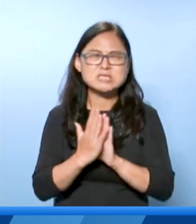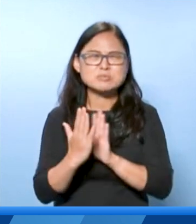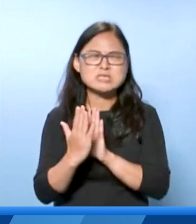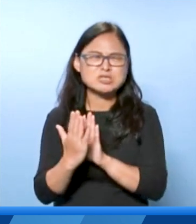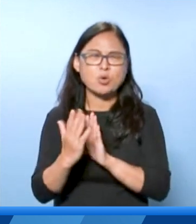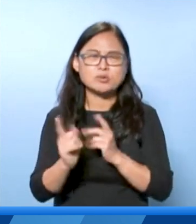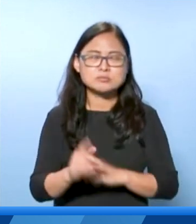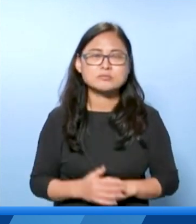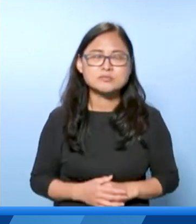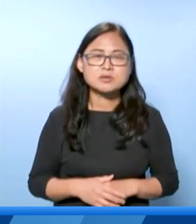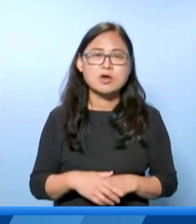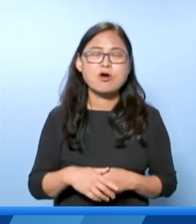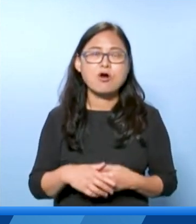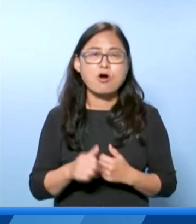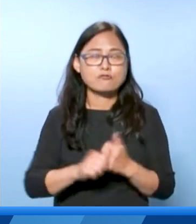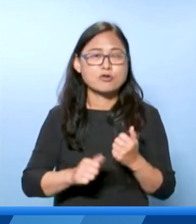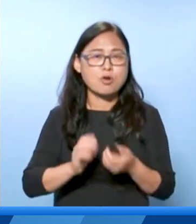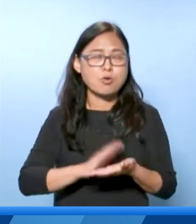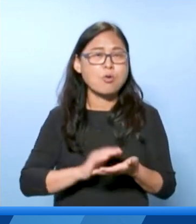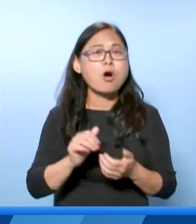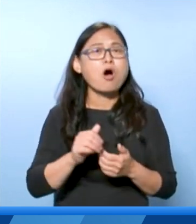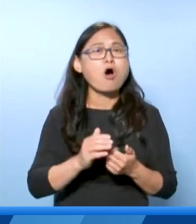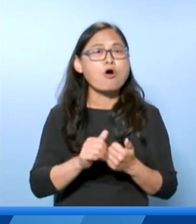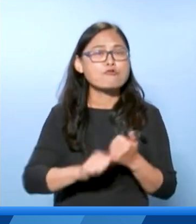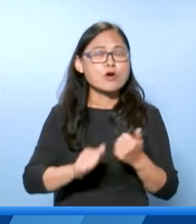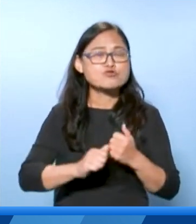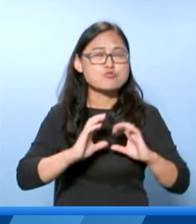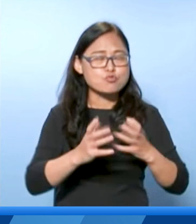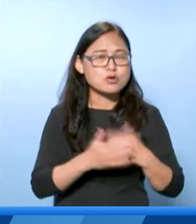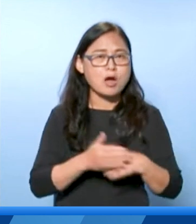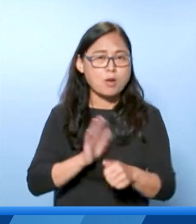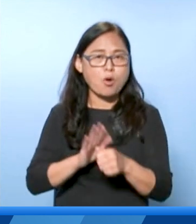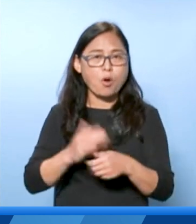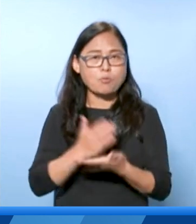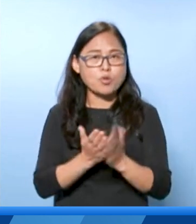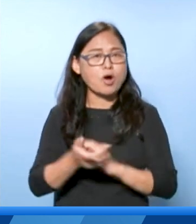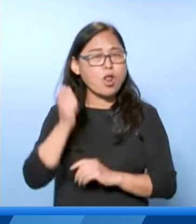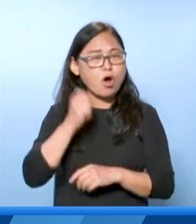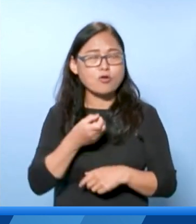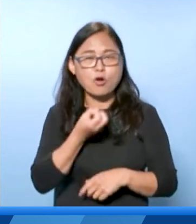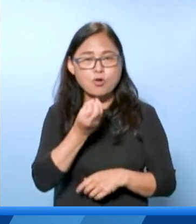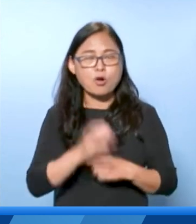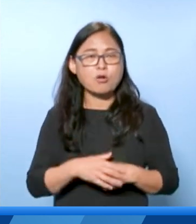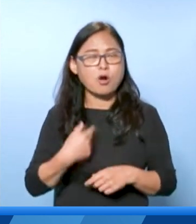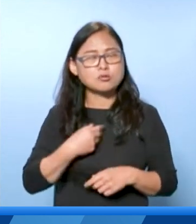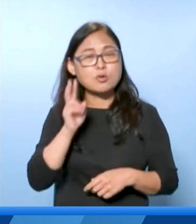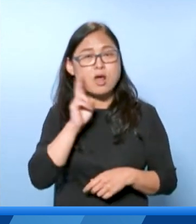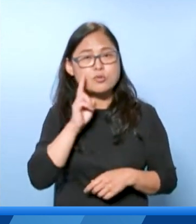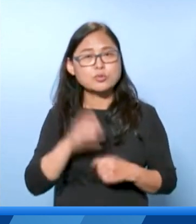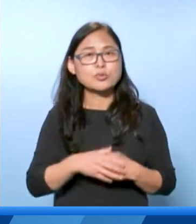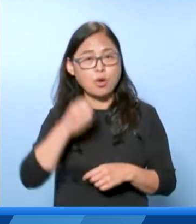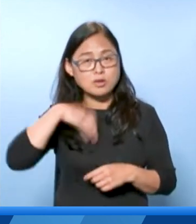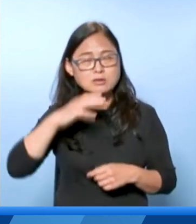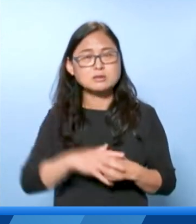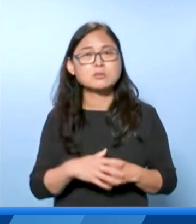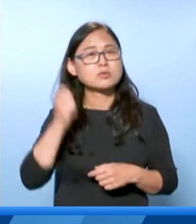都是為不同的婦女議題發聲，我想舉例就是我的經驗，好像我們不斷地為